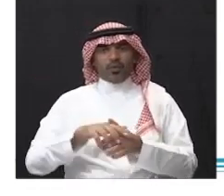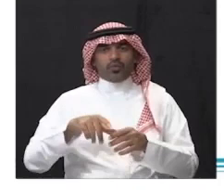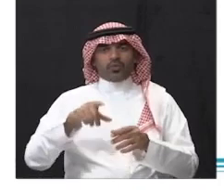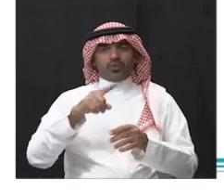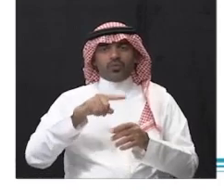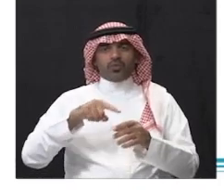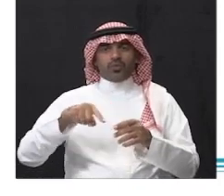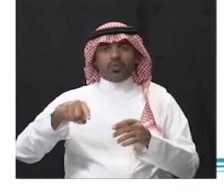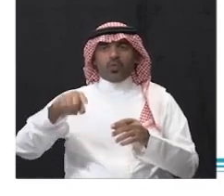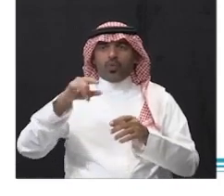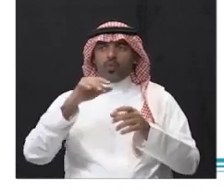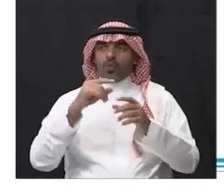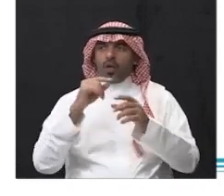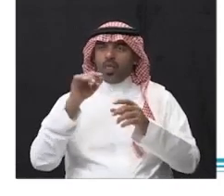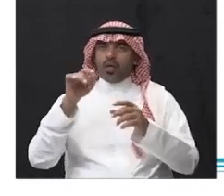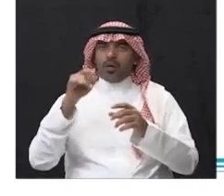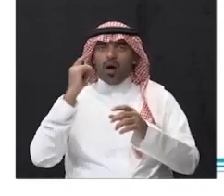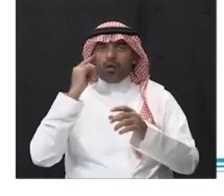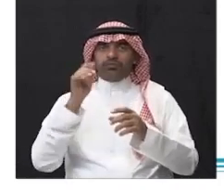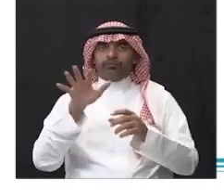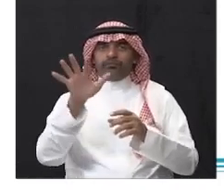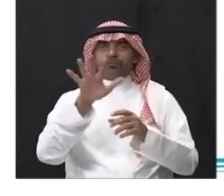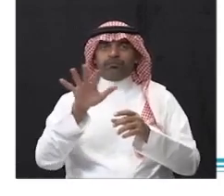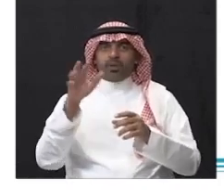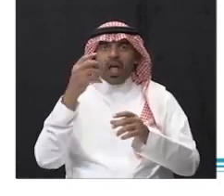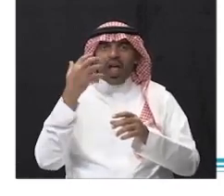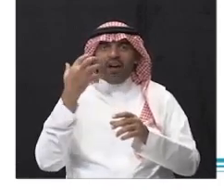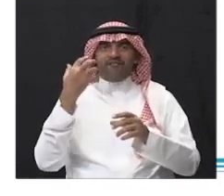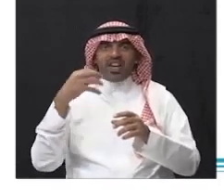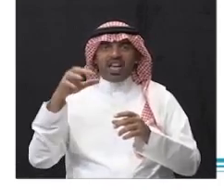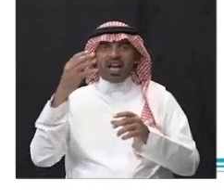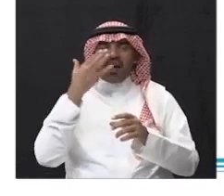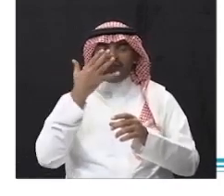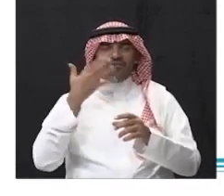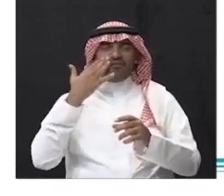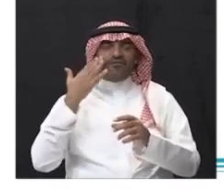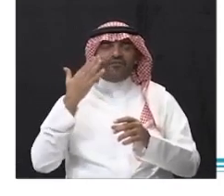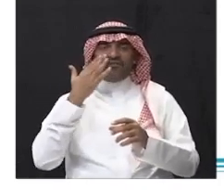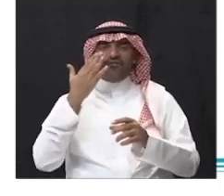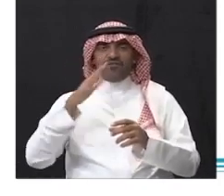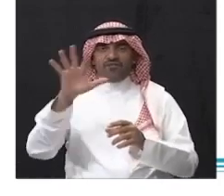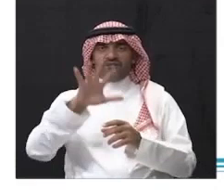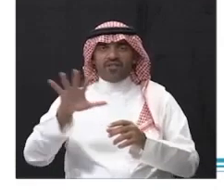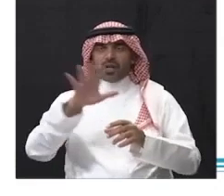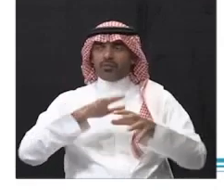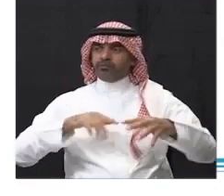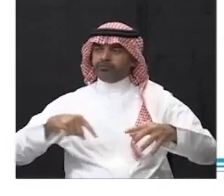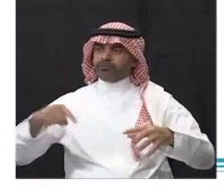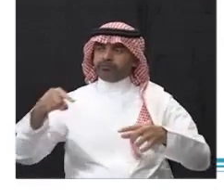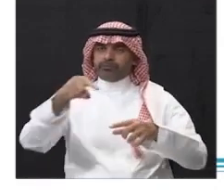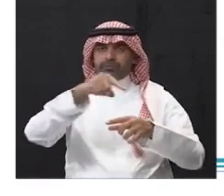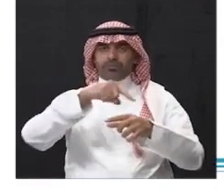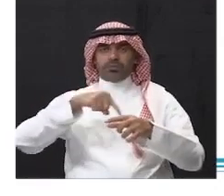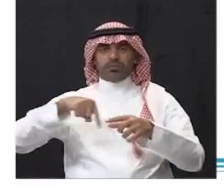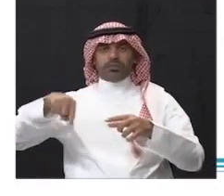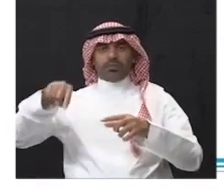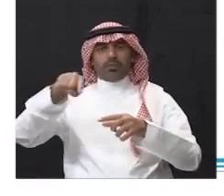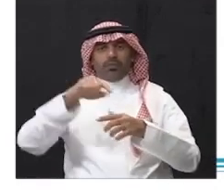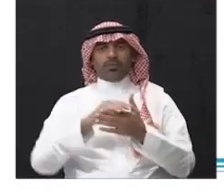من البحارة المسلمين ومن كتاباتهم وأدواتهم البحرية مثل